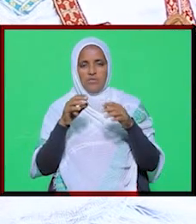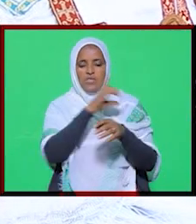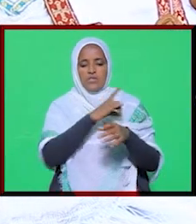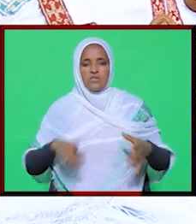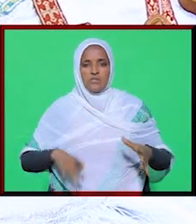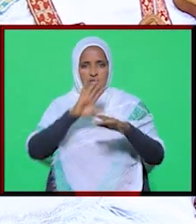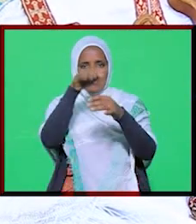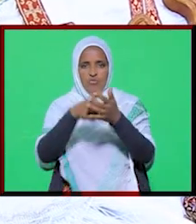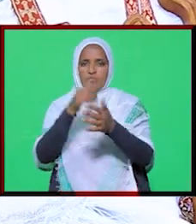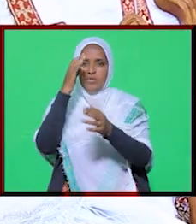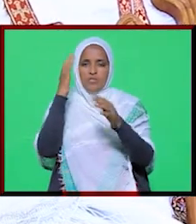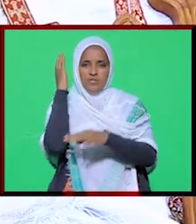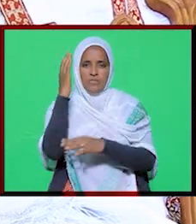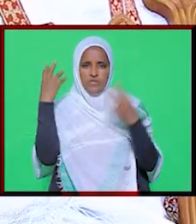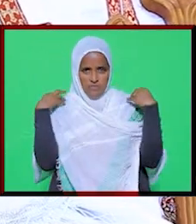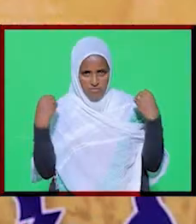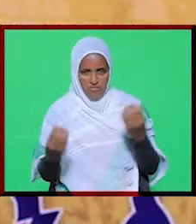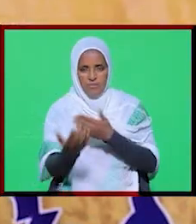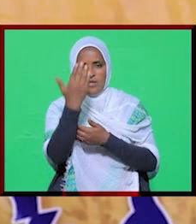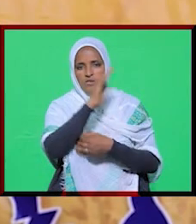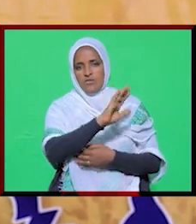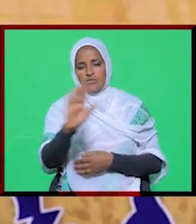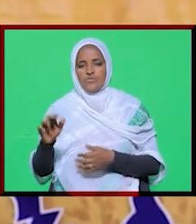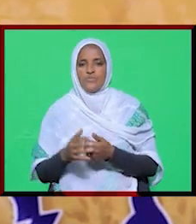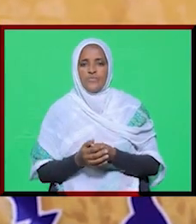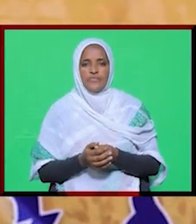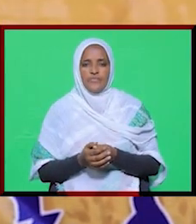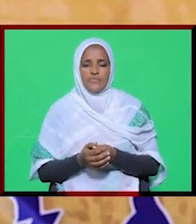ምእመናን ምእመናት በእግዚአብሔር ሰላምታ